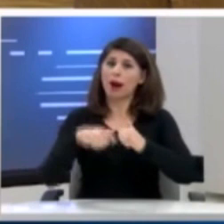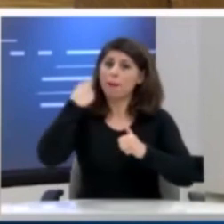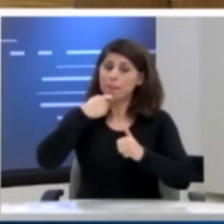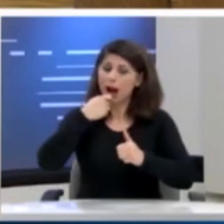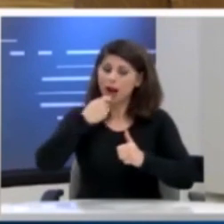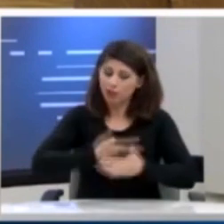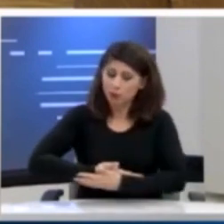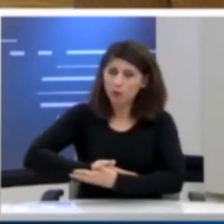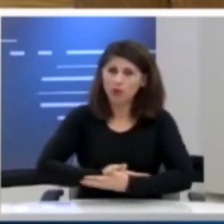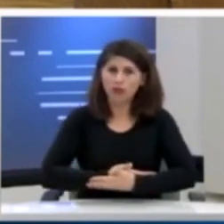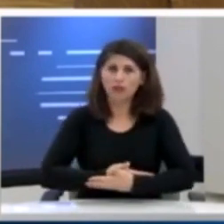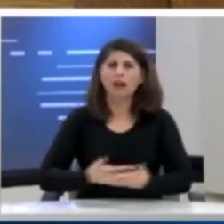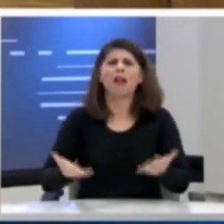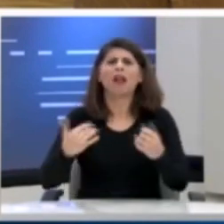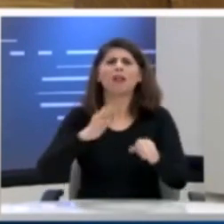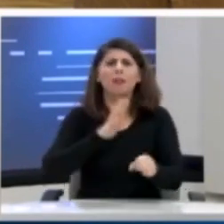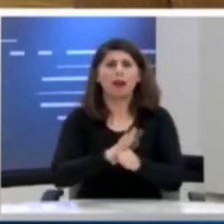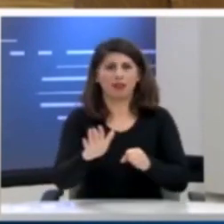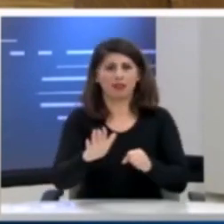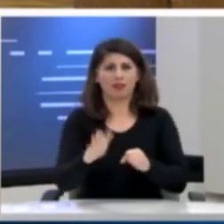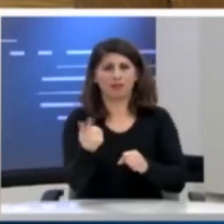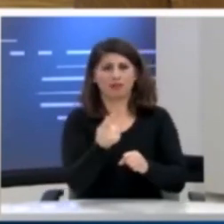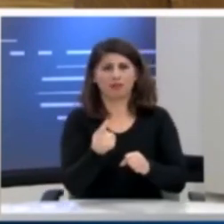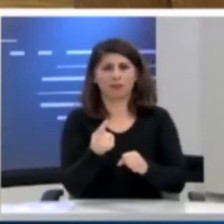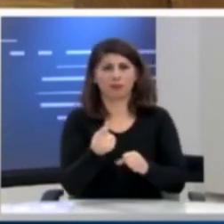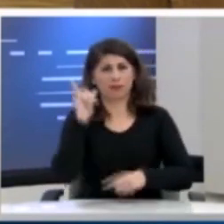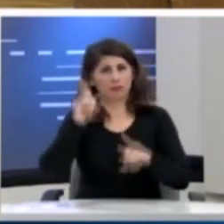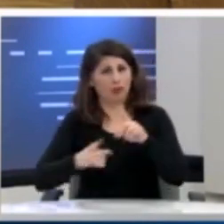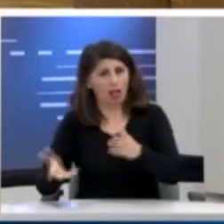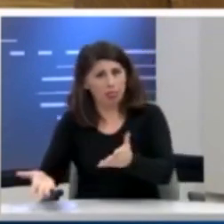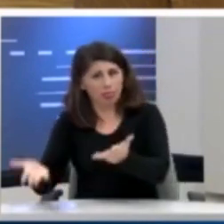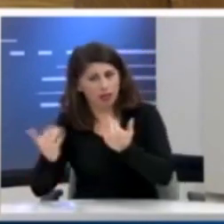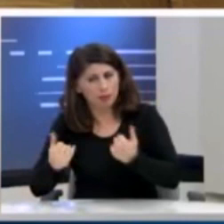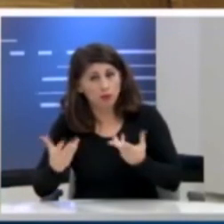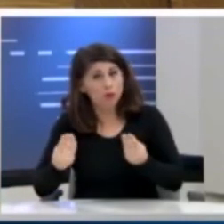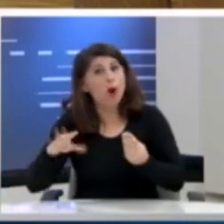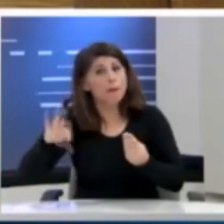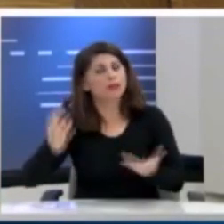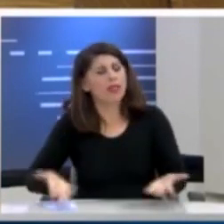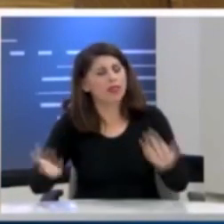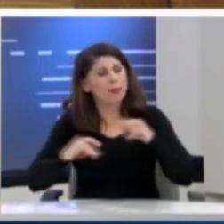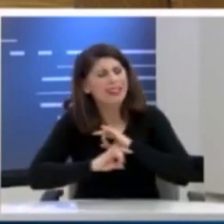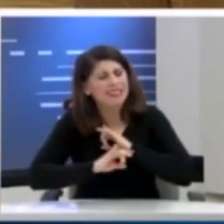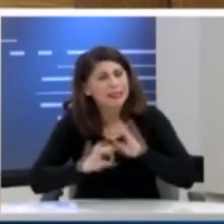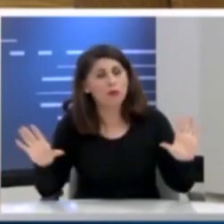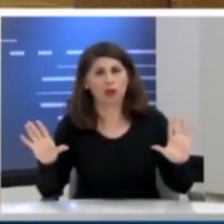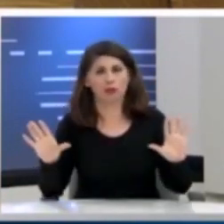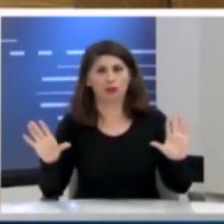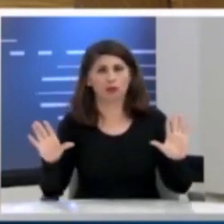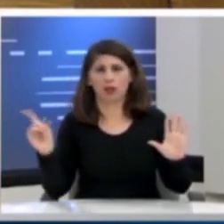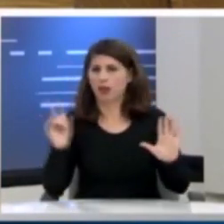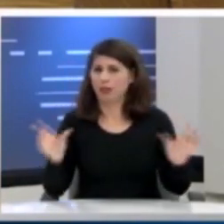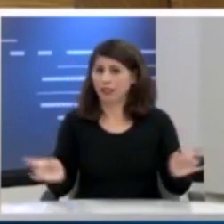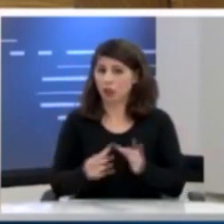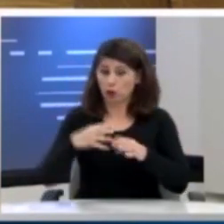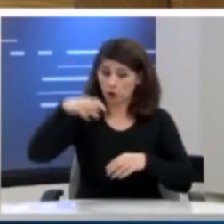είναι και ανεπαρκείς και ανύπαρκτες σε αρκετές περιπτώσεις. Δεν είναι τυχαίο ότι